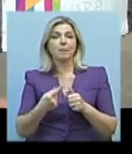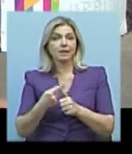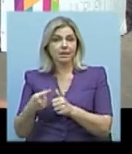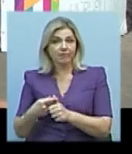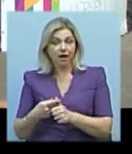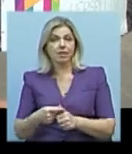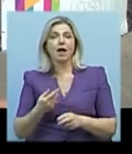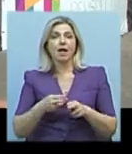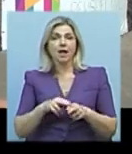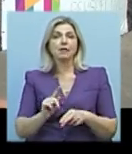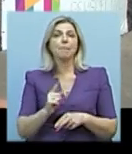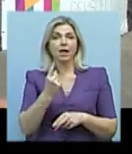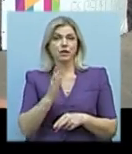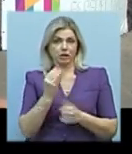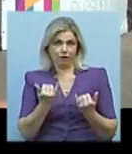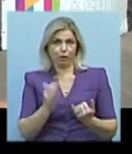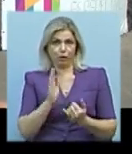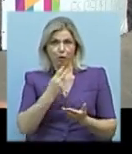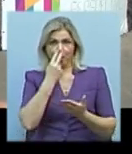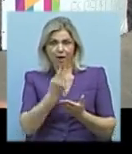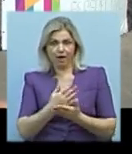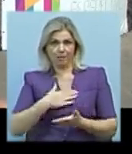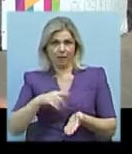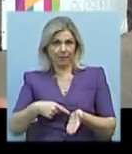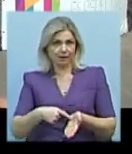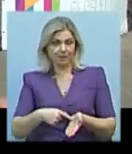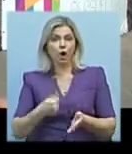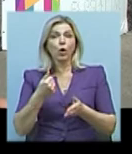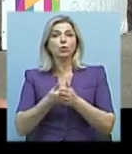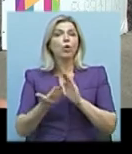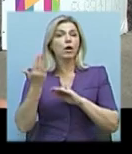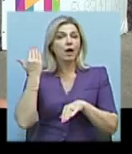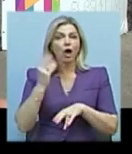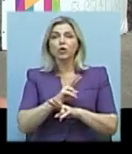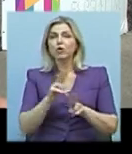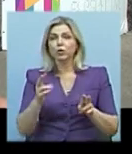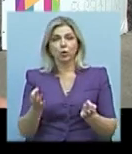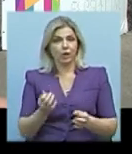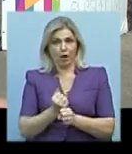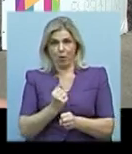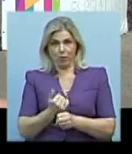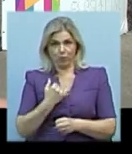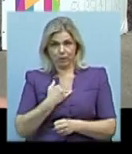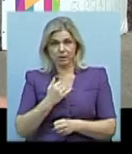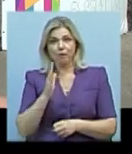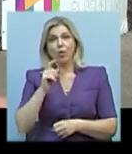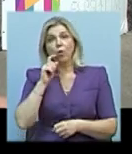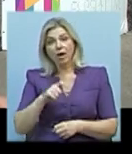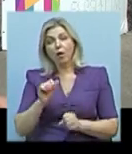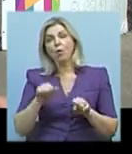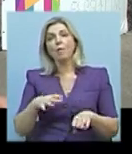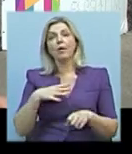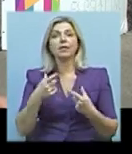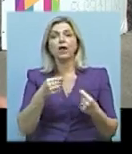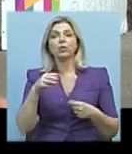я назвав, це вперше буде сьогодні представлено у нашому місті. До цього ніхто цього не робив у нас. В Україні, може, десь і було, але